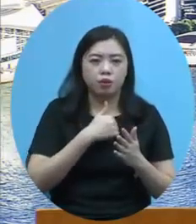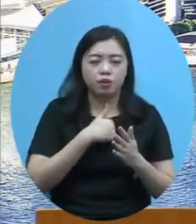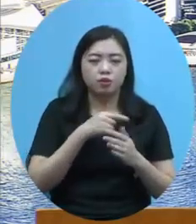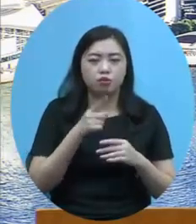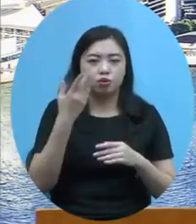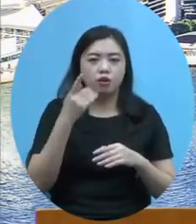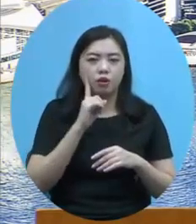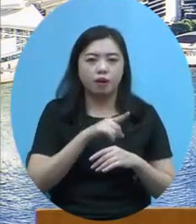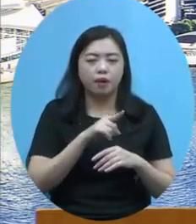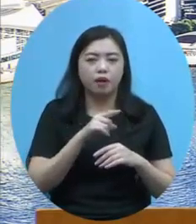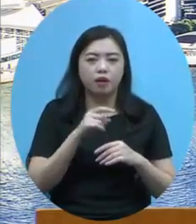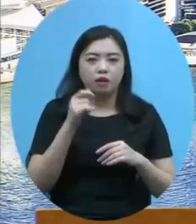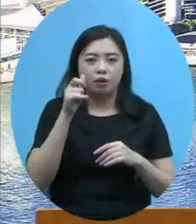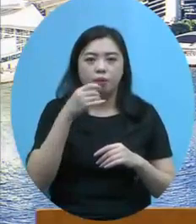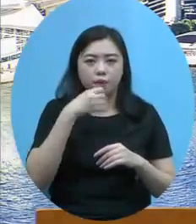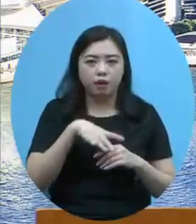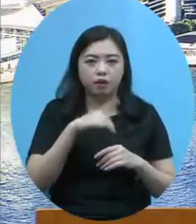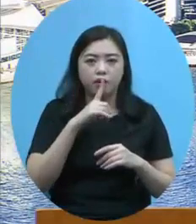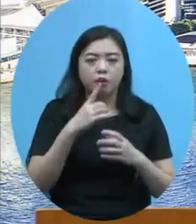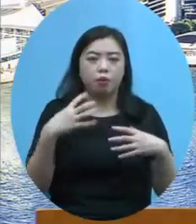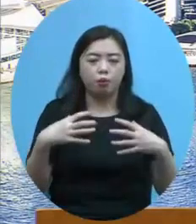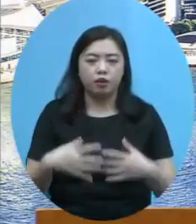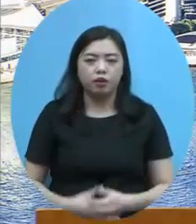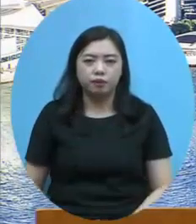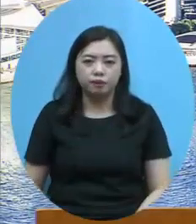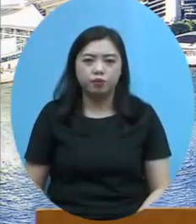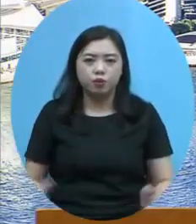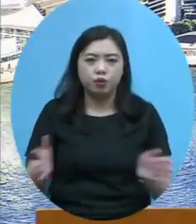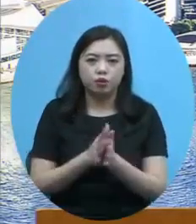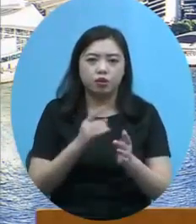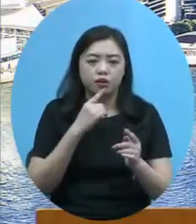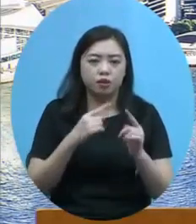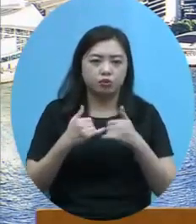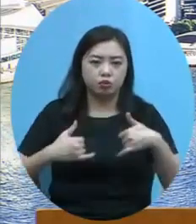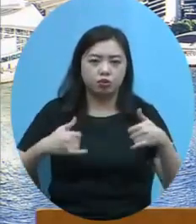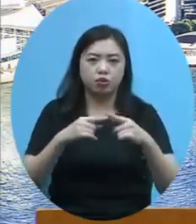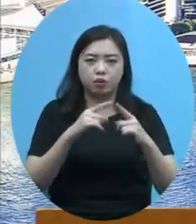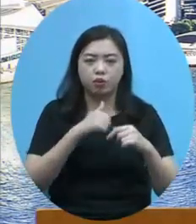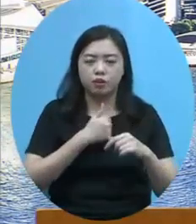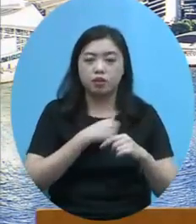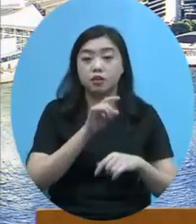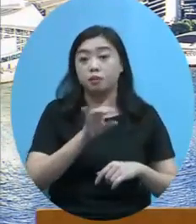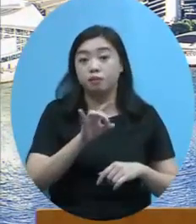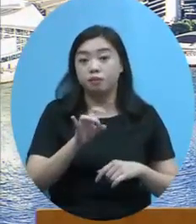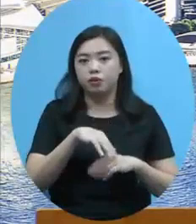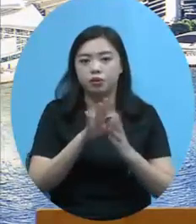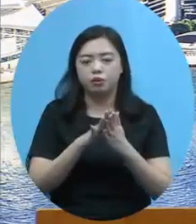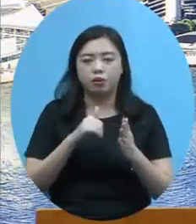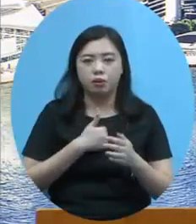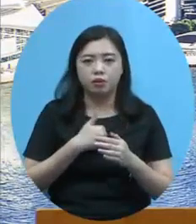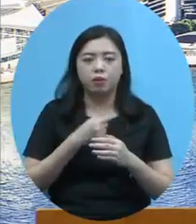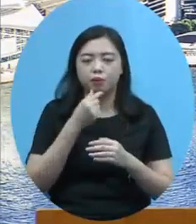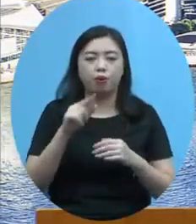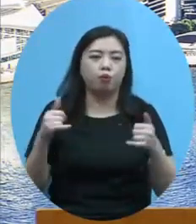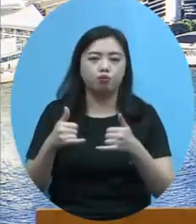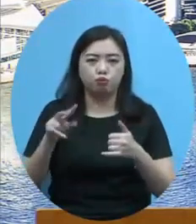拜嘅时候咧曾经有一日系出席过一个会议啦。咁总共涉及15名嘅教師嘅，咁餘下嘅教師我哋都列為密